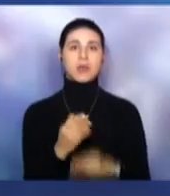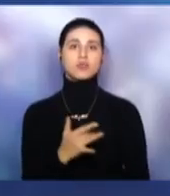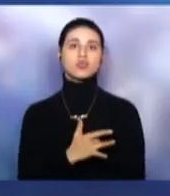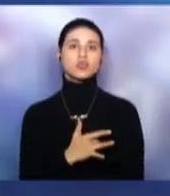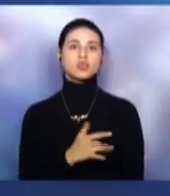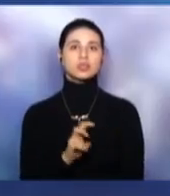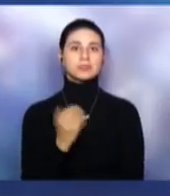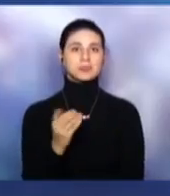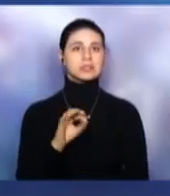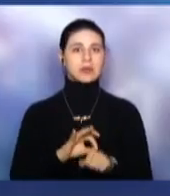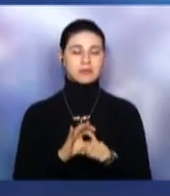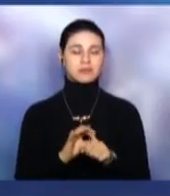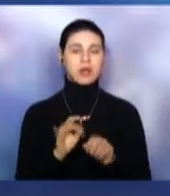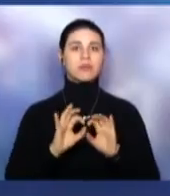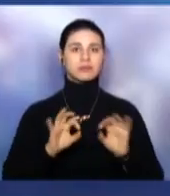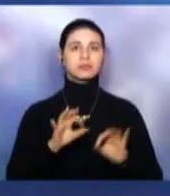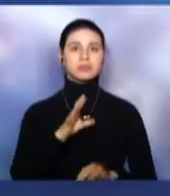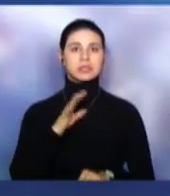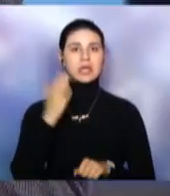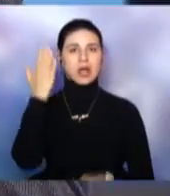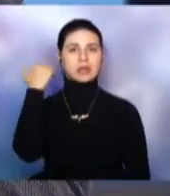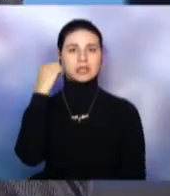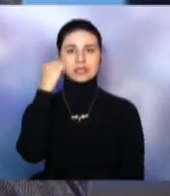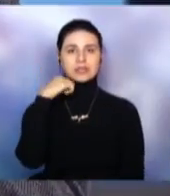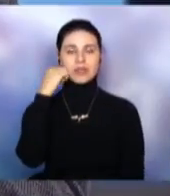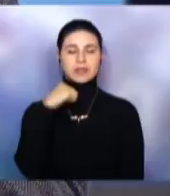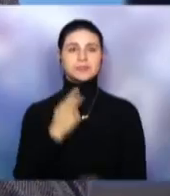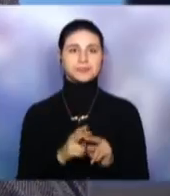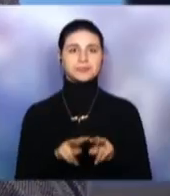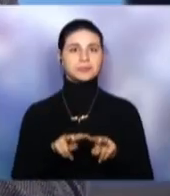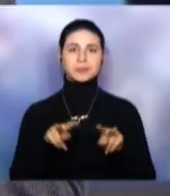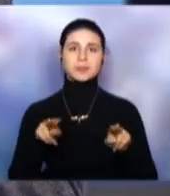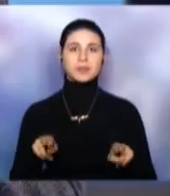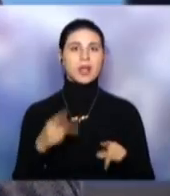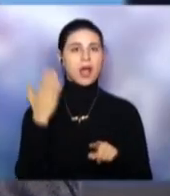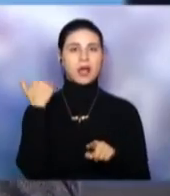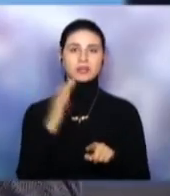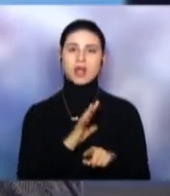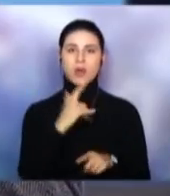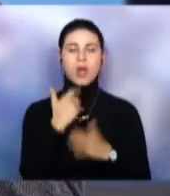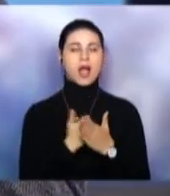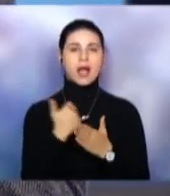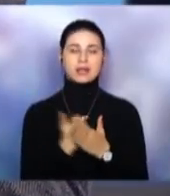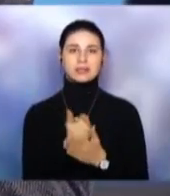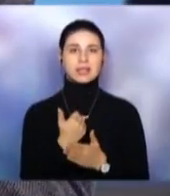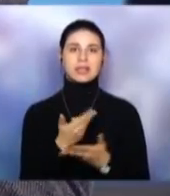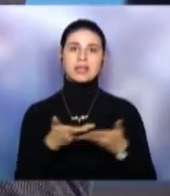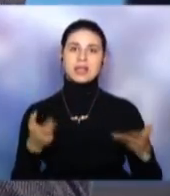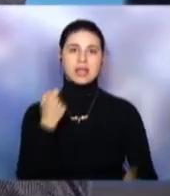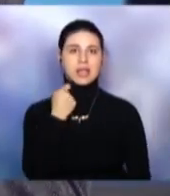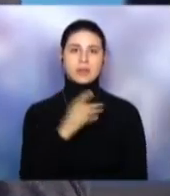მართლაც ჰიპოკრატემ აღწერა და რეალურად ეს გახლავთ სრული ანალოგია წინას მაშინ არ იყო ახალი წლის აღნიშვნები, თუმცა